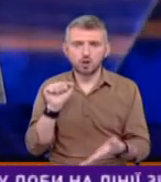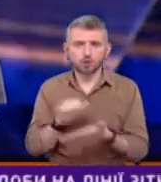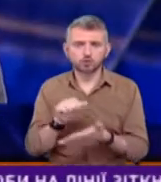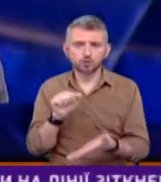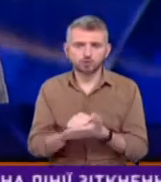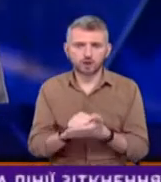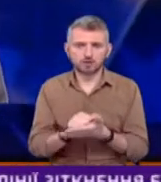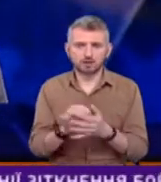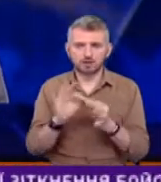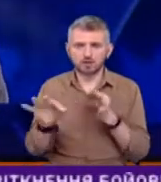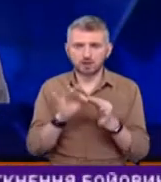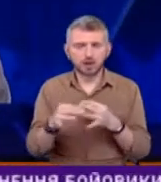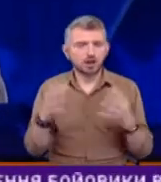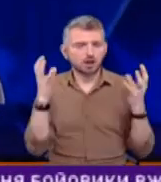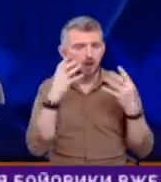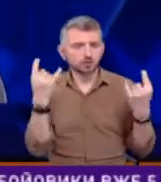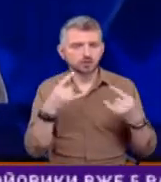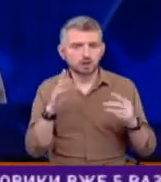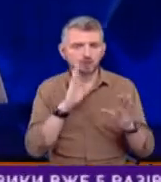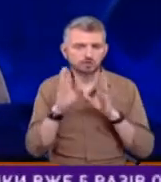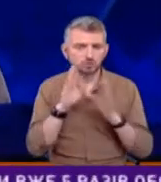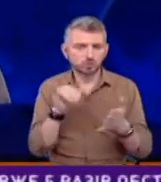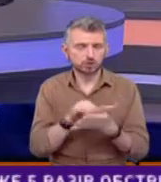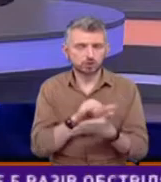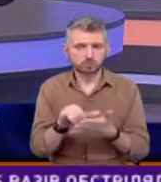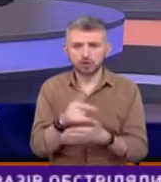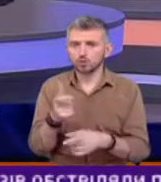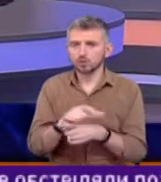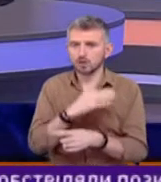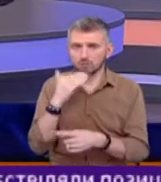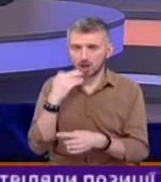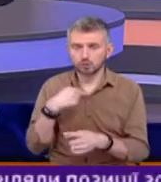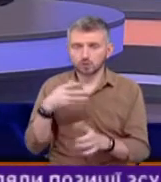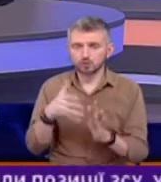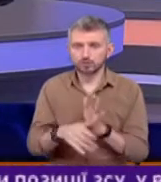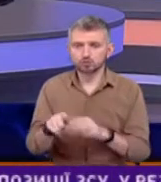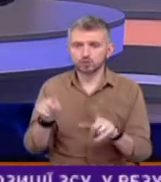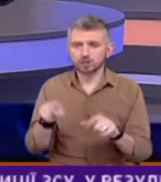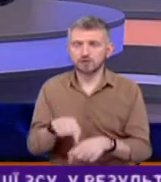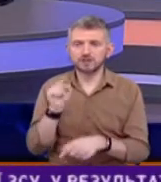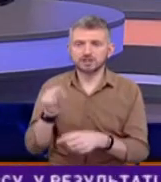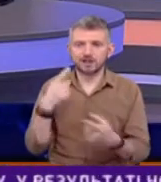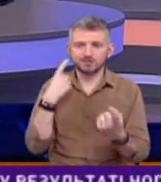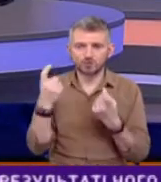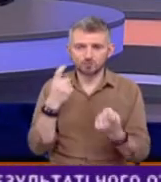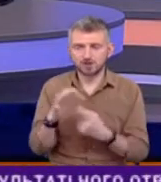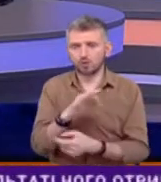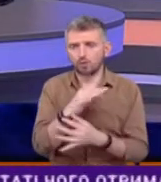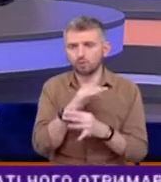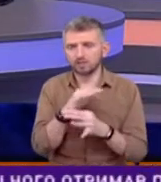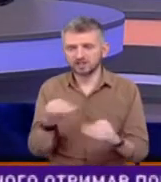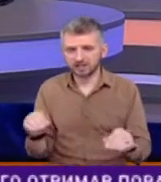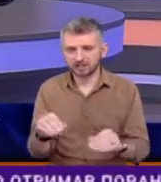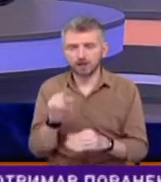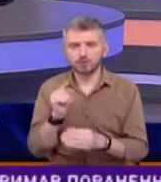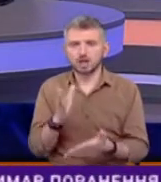роздрукування тої чи іншої інформації. Радіотелебачення, Фейсбуки, Ютуби дуже багато. Далі. І ми розуміємо, що навіть та інформація офіційна,